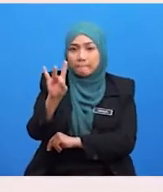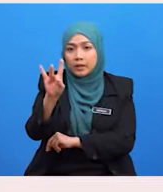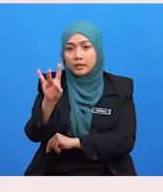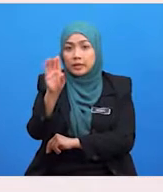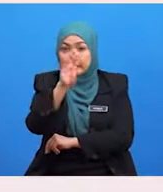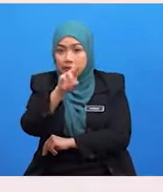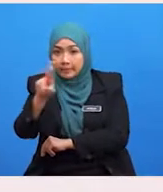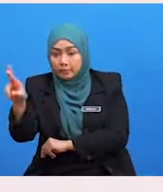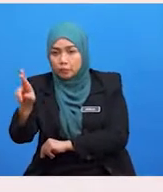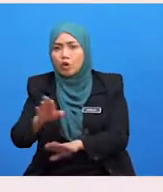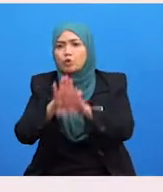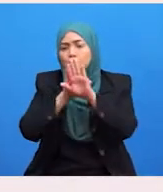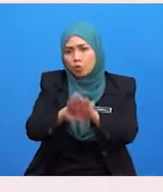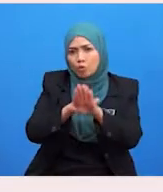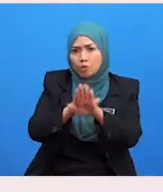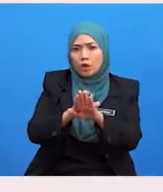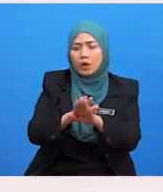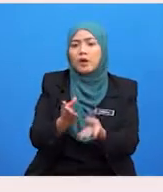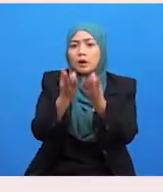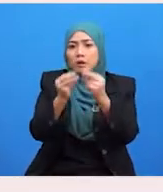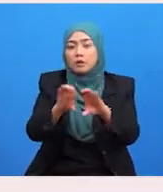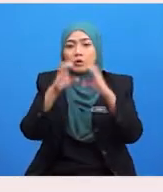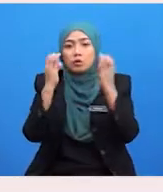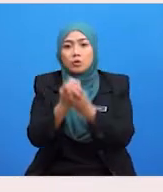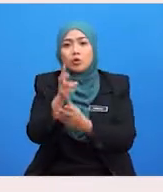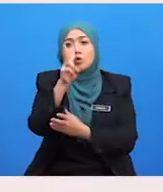RM78,000 tolak susut nilai terkumpul